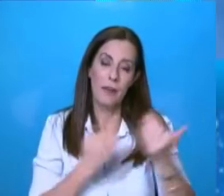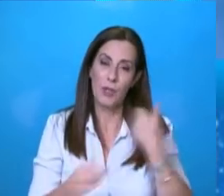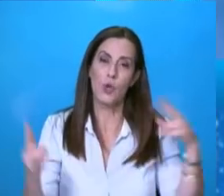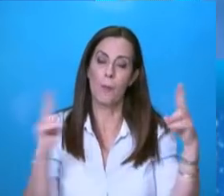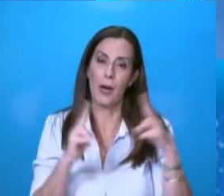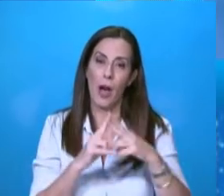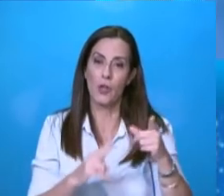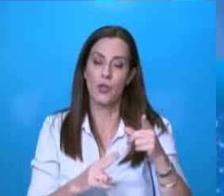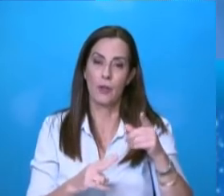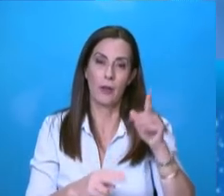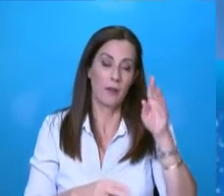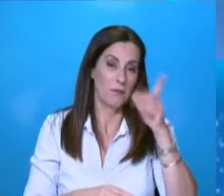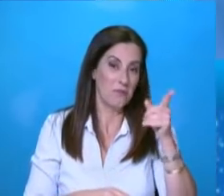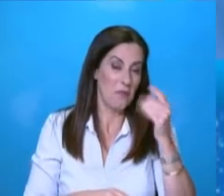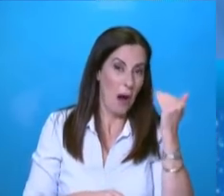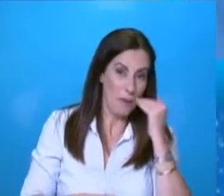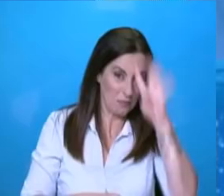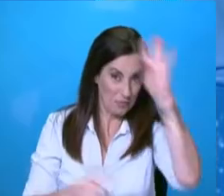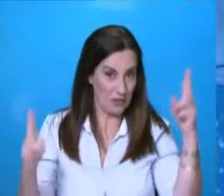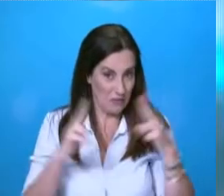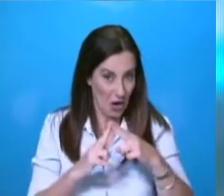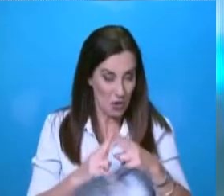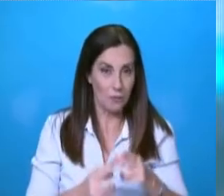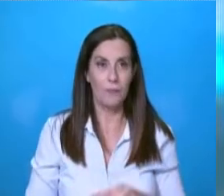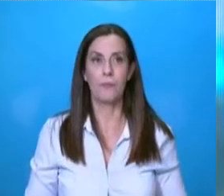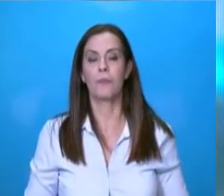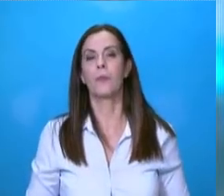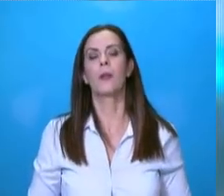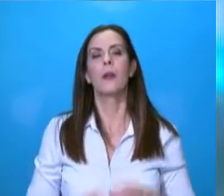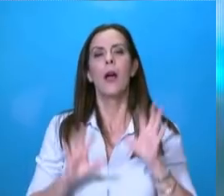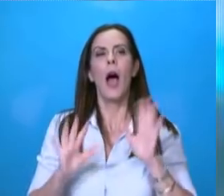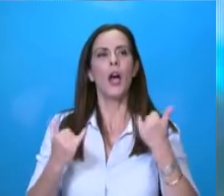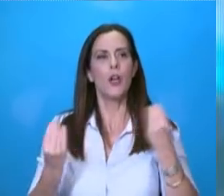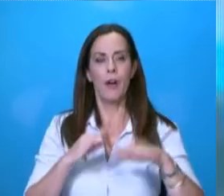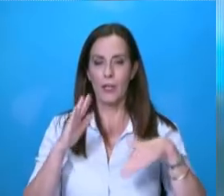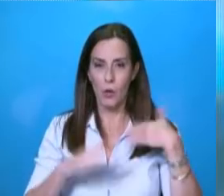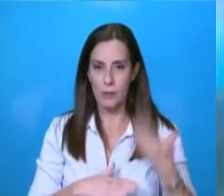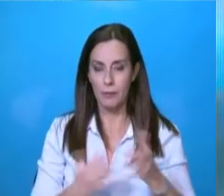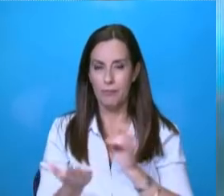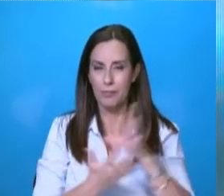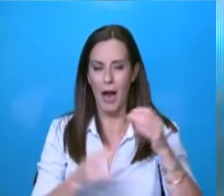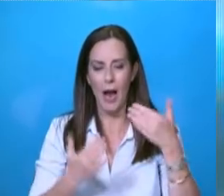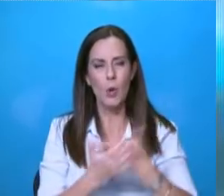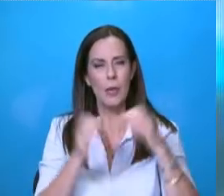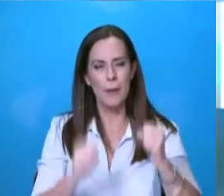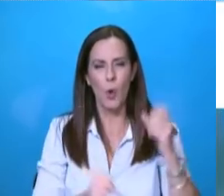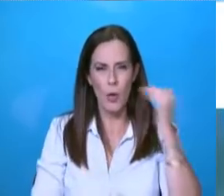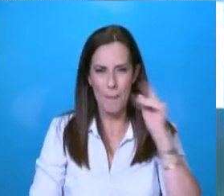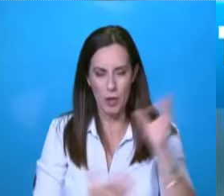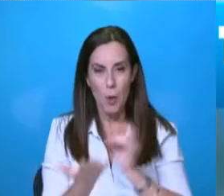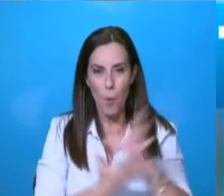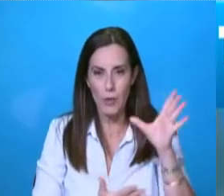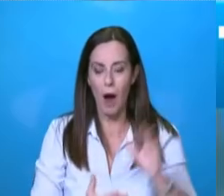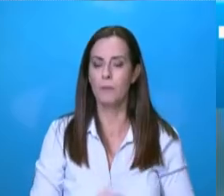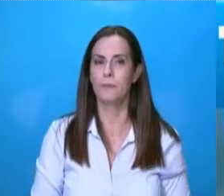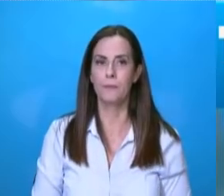טראמפ ורוחני בארצות הברית. תודה ירון, ואתה באמת מחבר אותנו לעניין הבא. הדחת היועץ לביטחון לאומי ג'ון בולטון. רשת